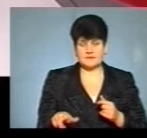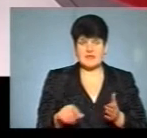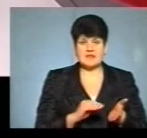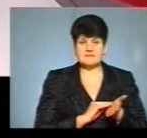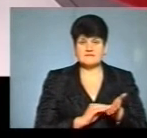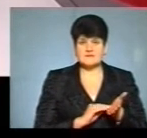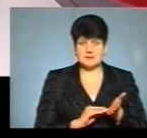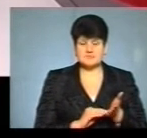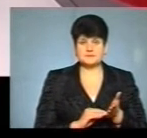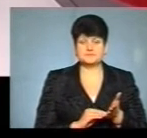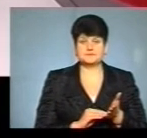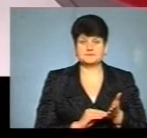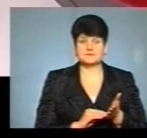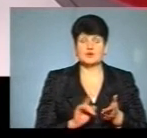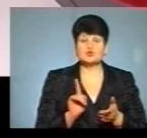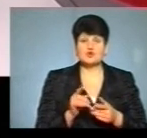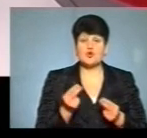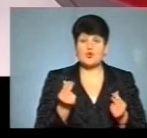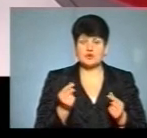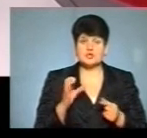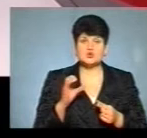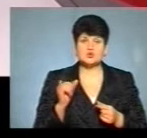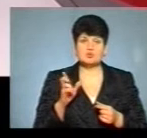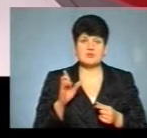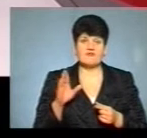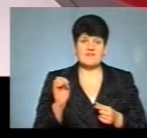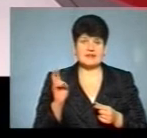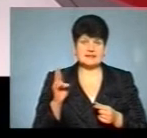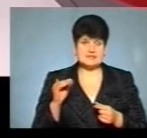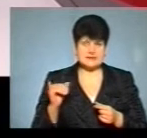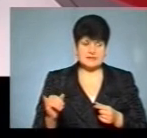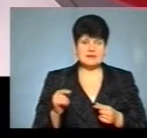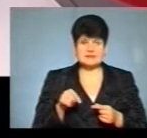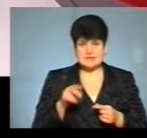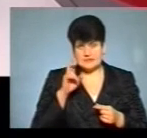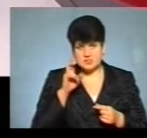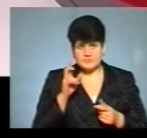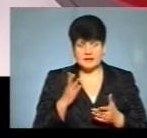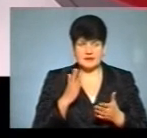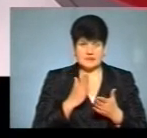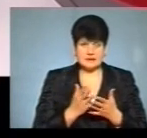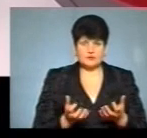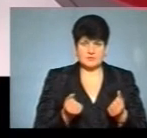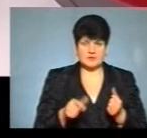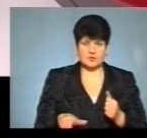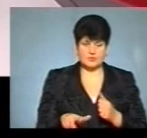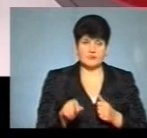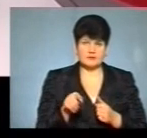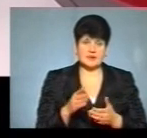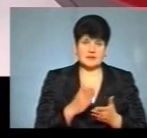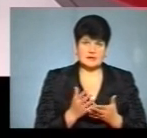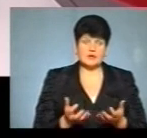виписано наступне, що кошти субвенції цієї державної, яка йде на утримання доріг, вона йде на